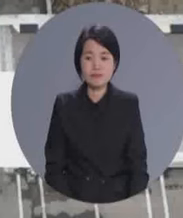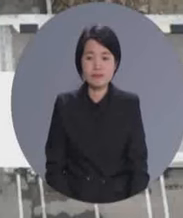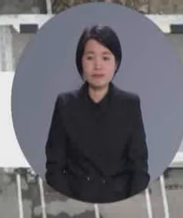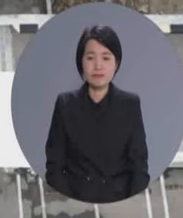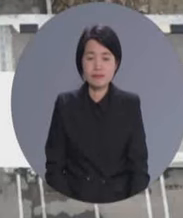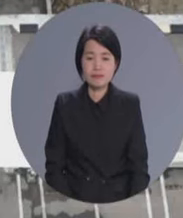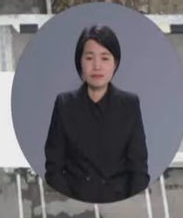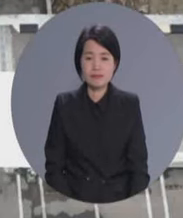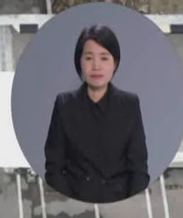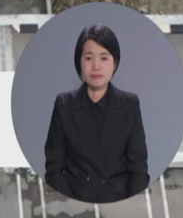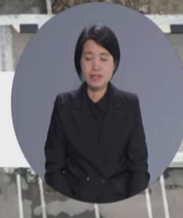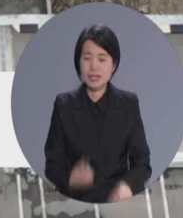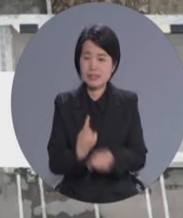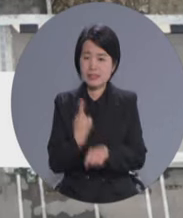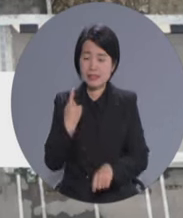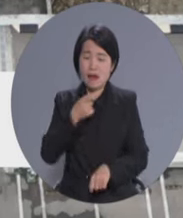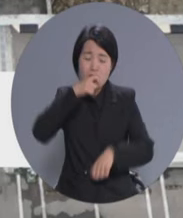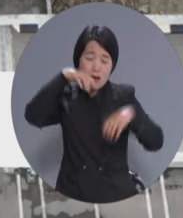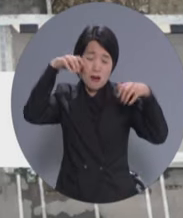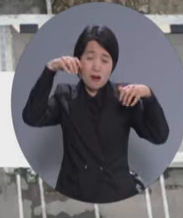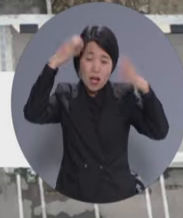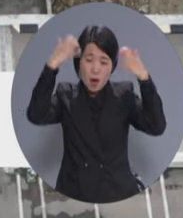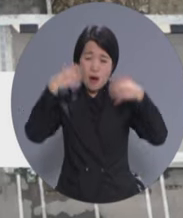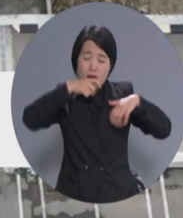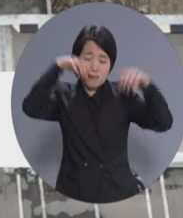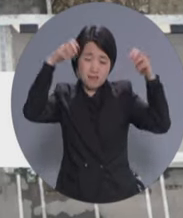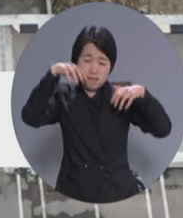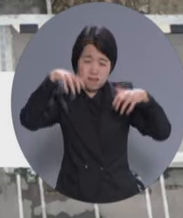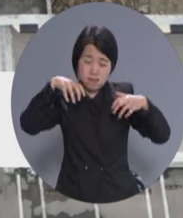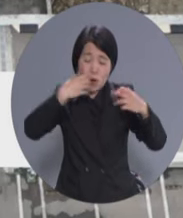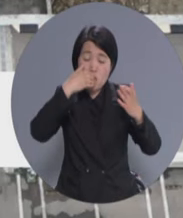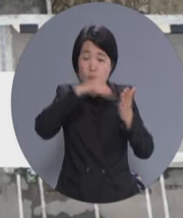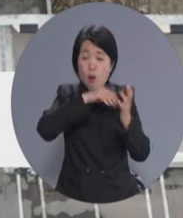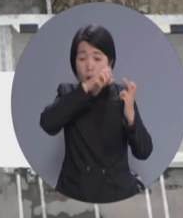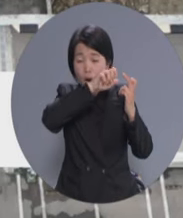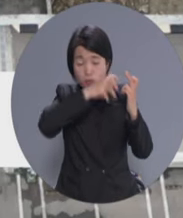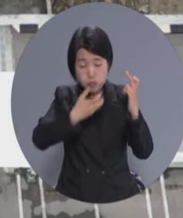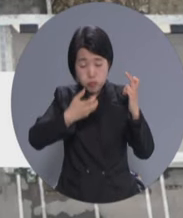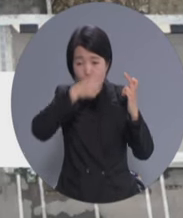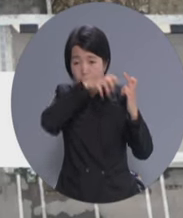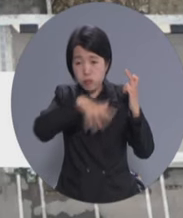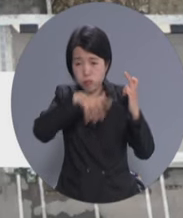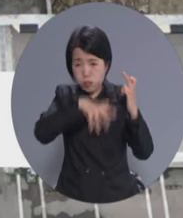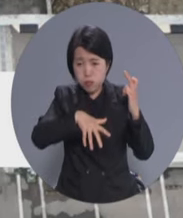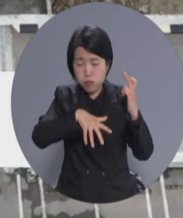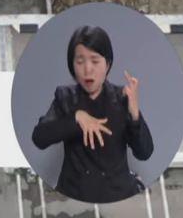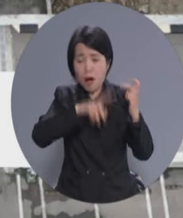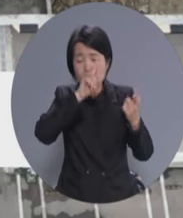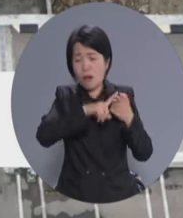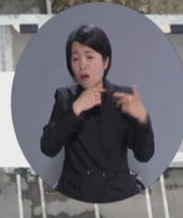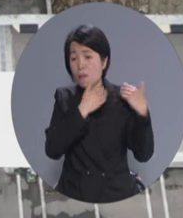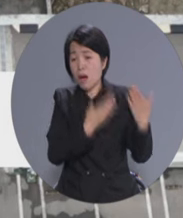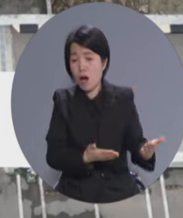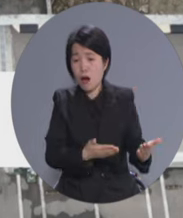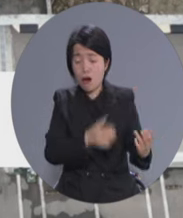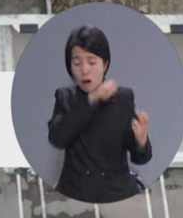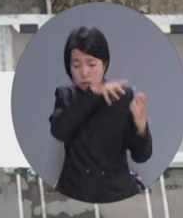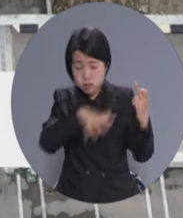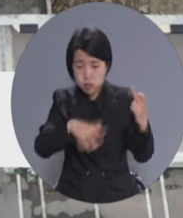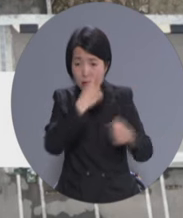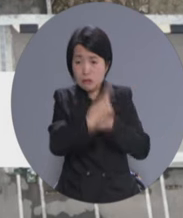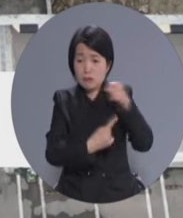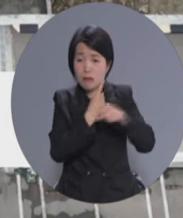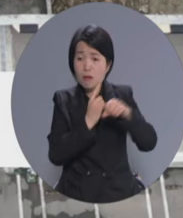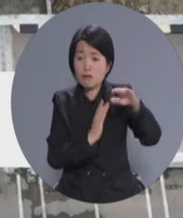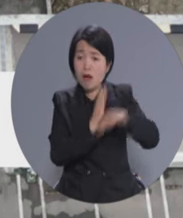덧붙였습니다 지난여름 집중호우로 암석이 무너져 내린 붕괴지 방치되 있습니다 하지만 사고 발생 후 1년이